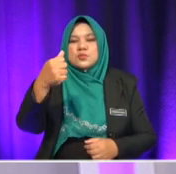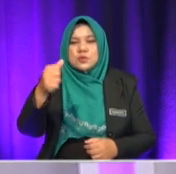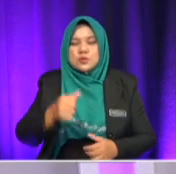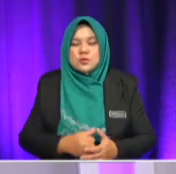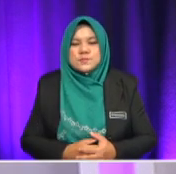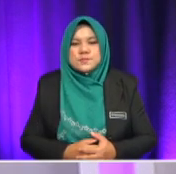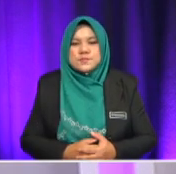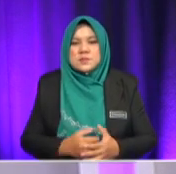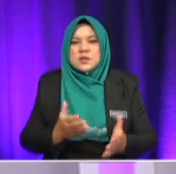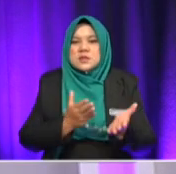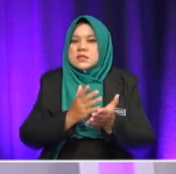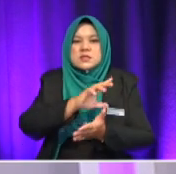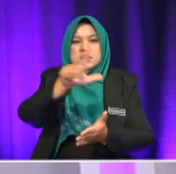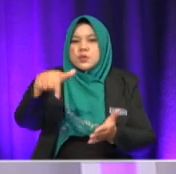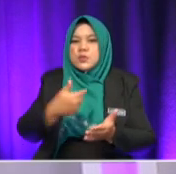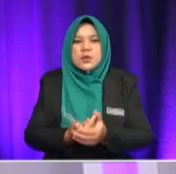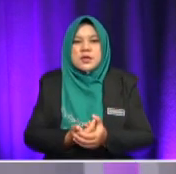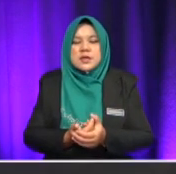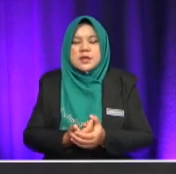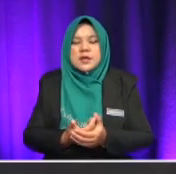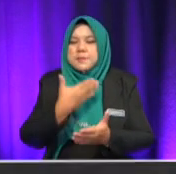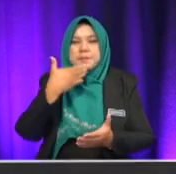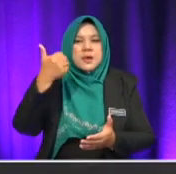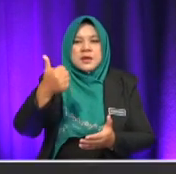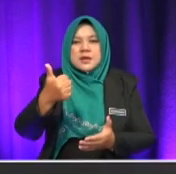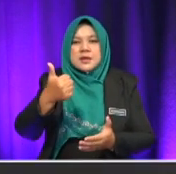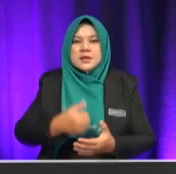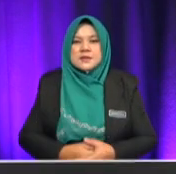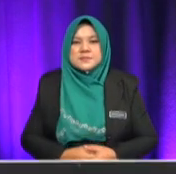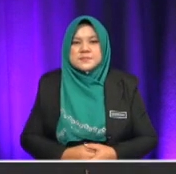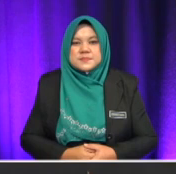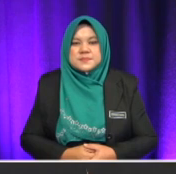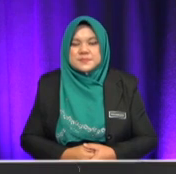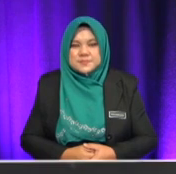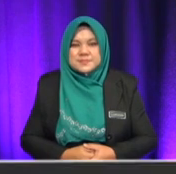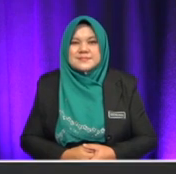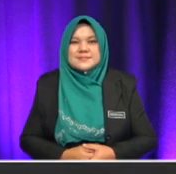semua hebat terbaik terbaik